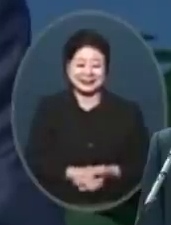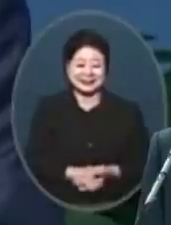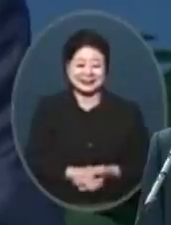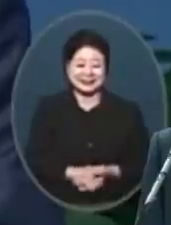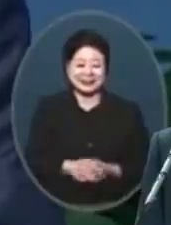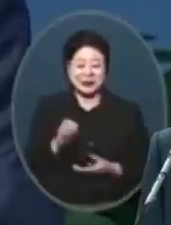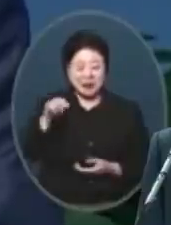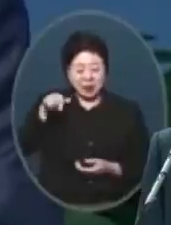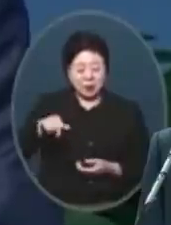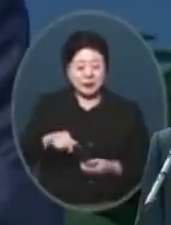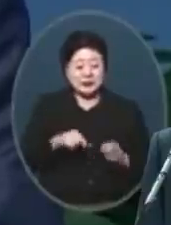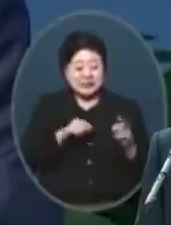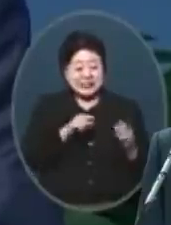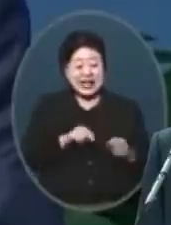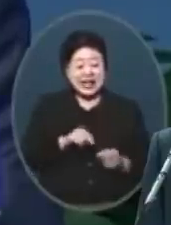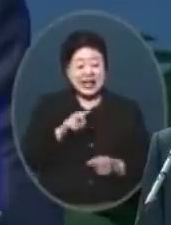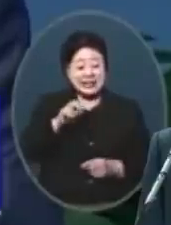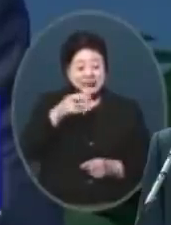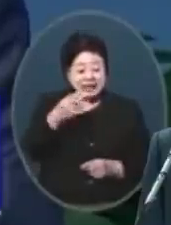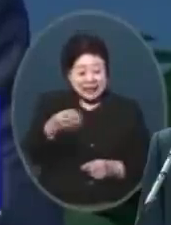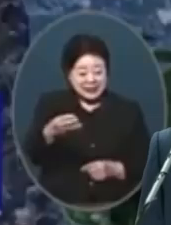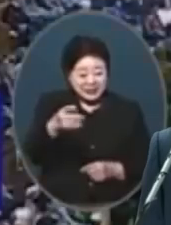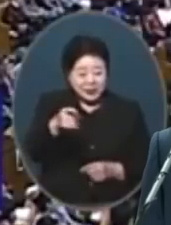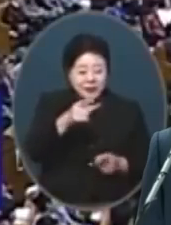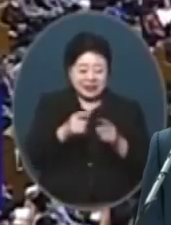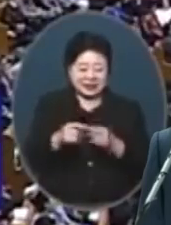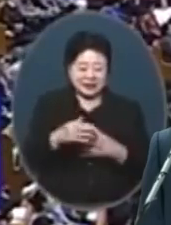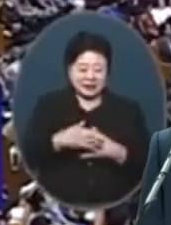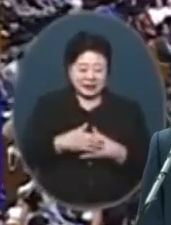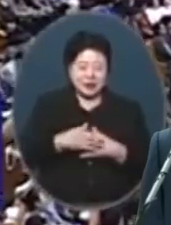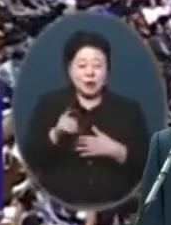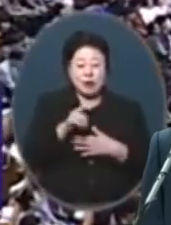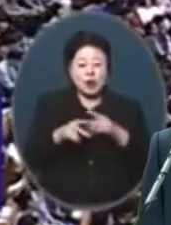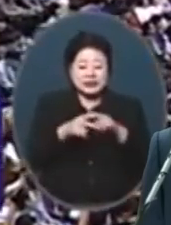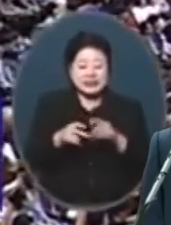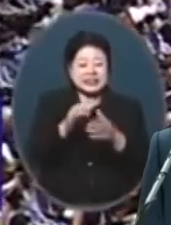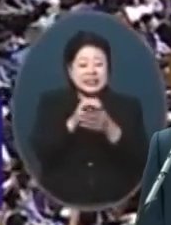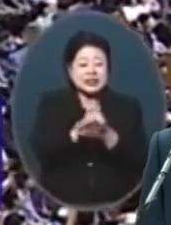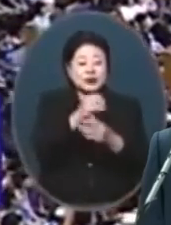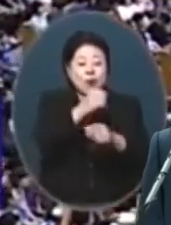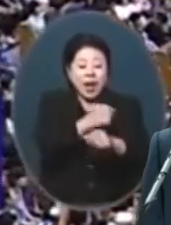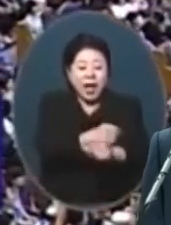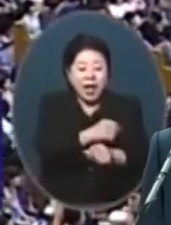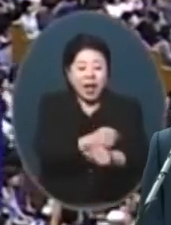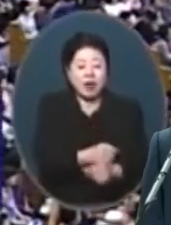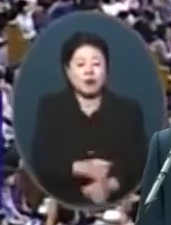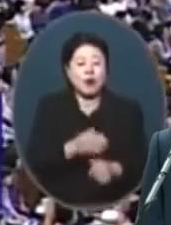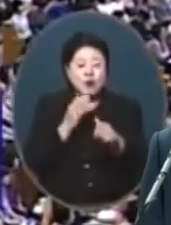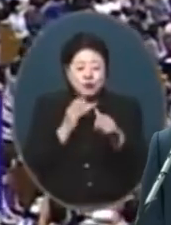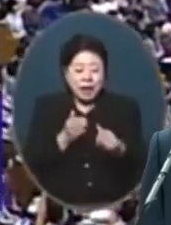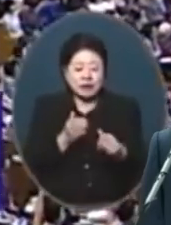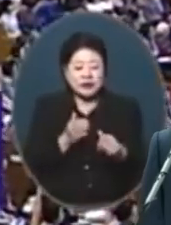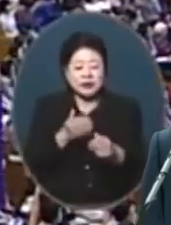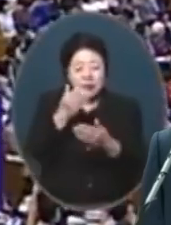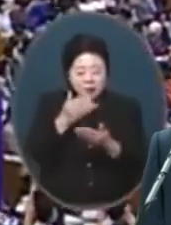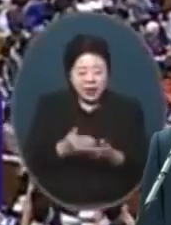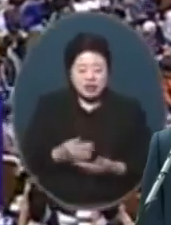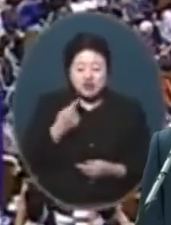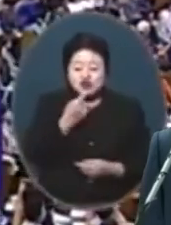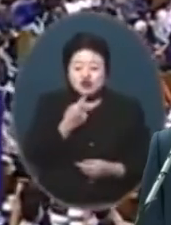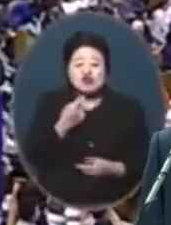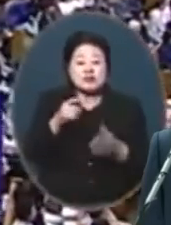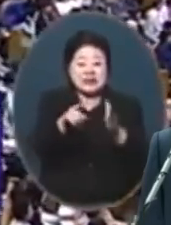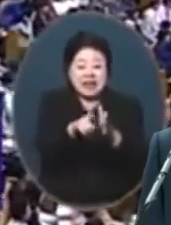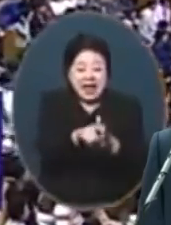마가복음 11장 24절에 그러므로 내가 너희에게 말하노니 무엇이든지 기도하고 구한 것은 받은 줄로